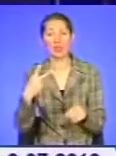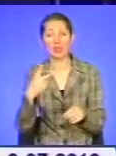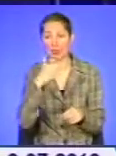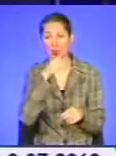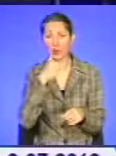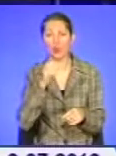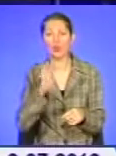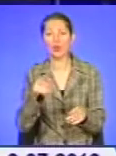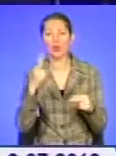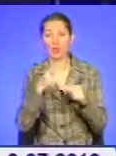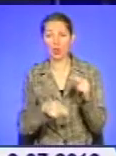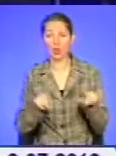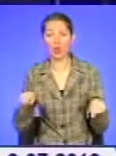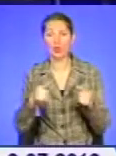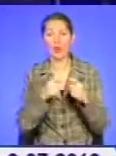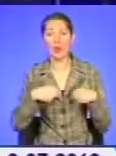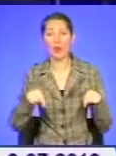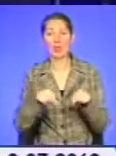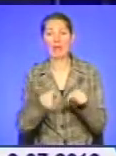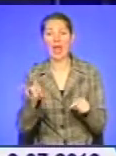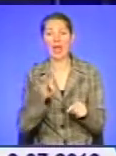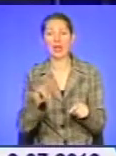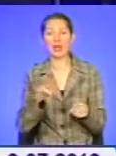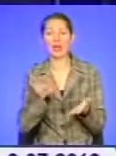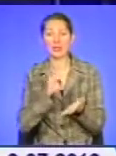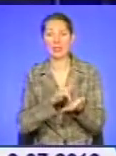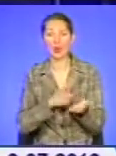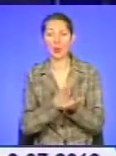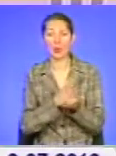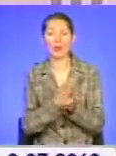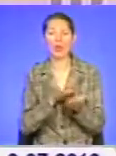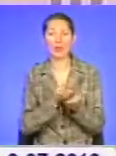завершено створення мережі районних центрів обслуговування платників податків.